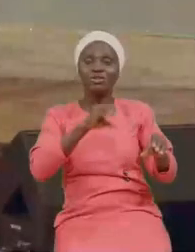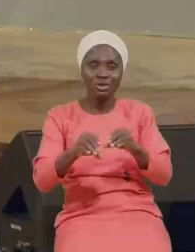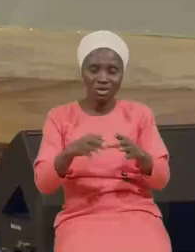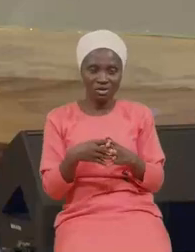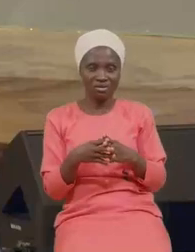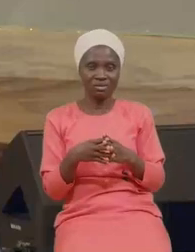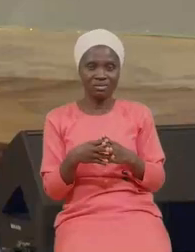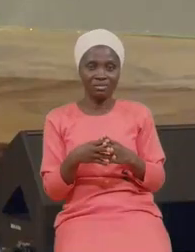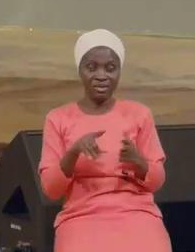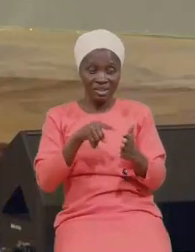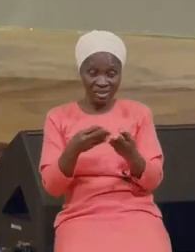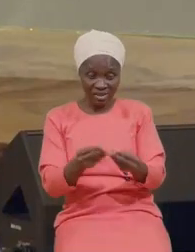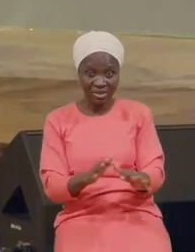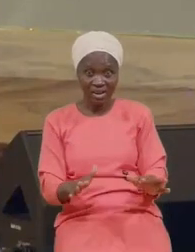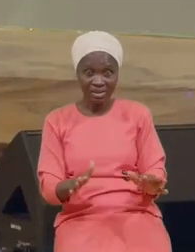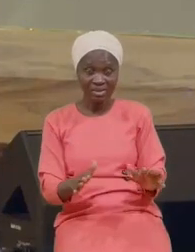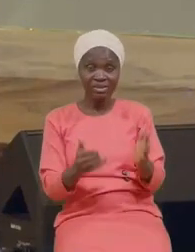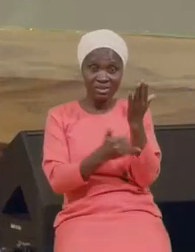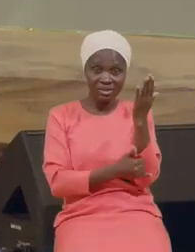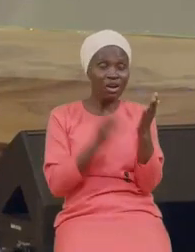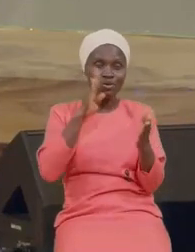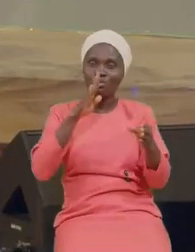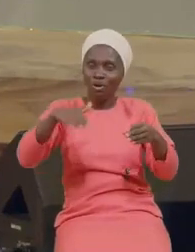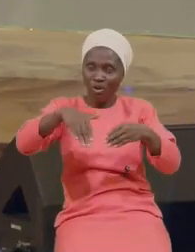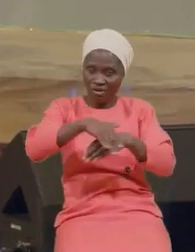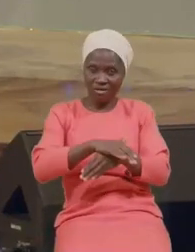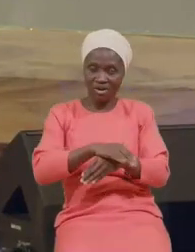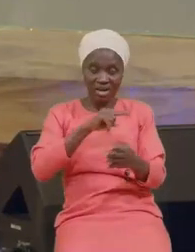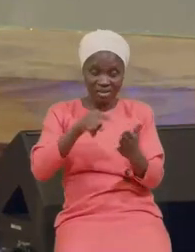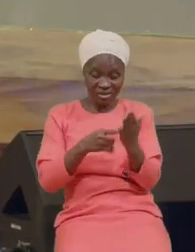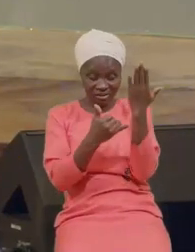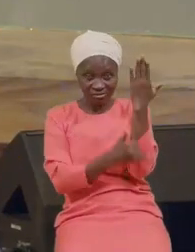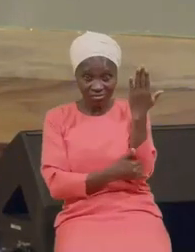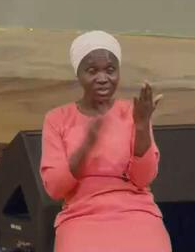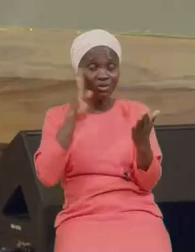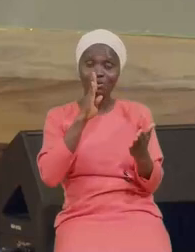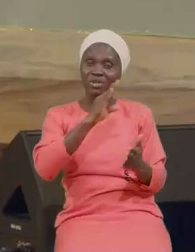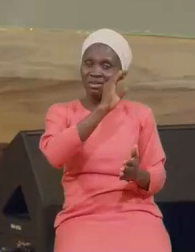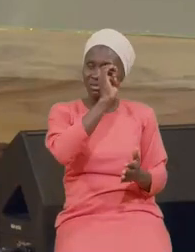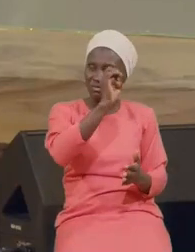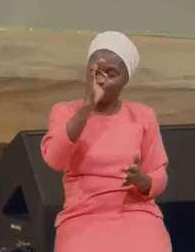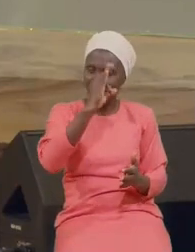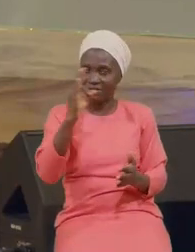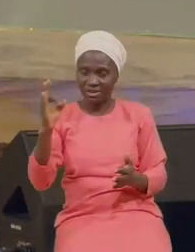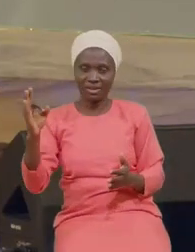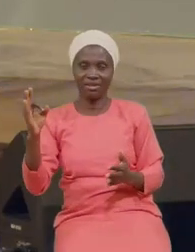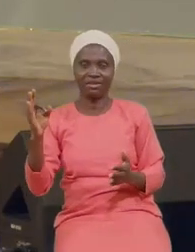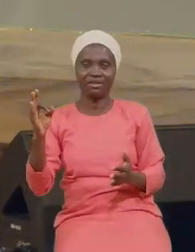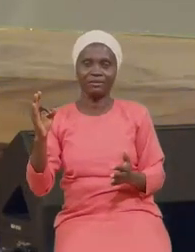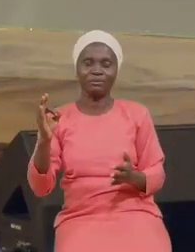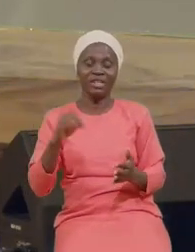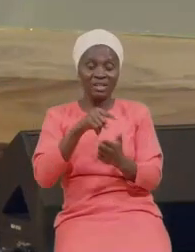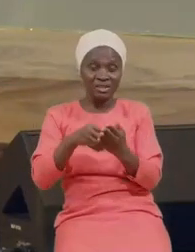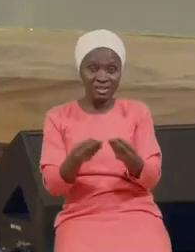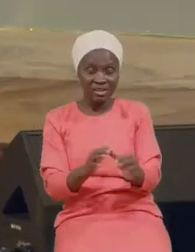ce pays sera couvert ce pays sera évangélique évangélisé ce pays sera